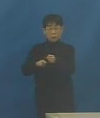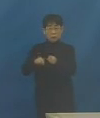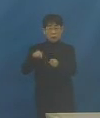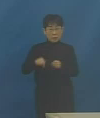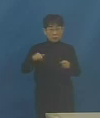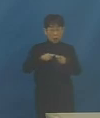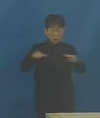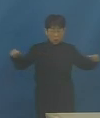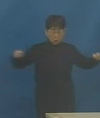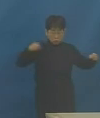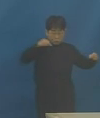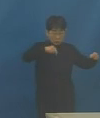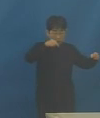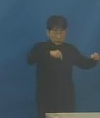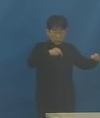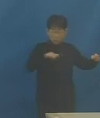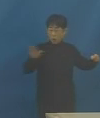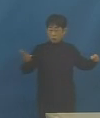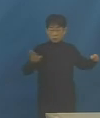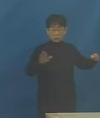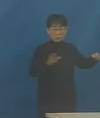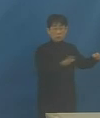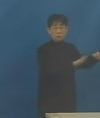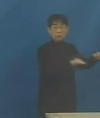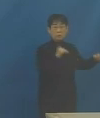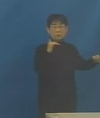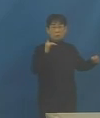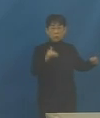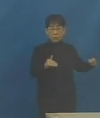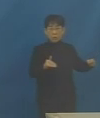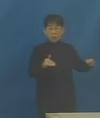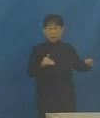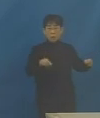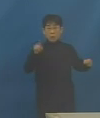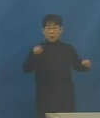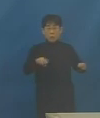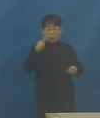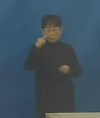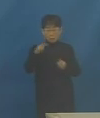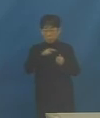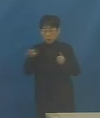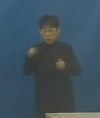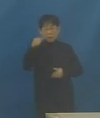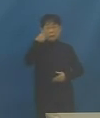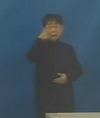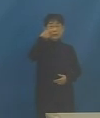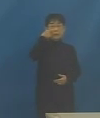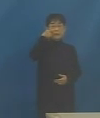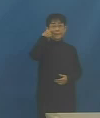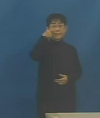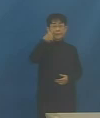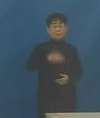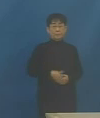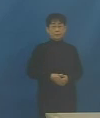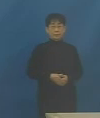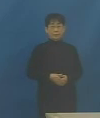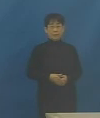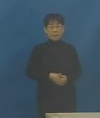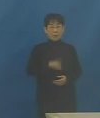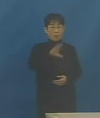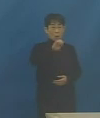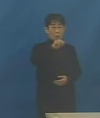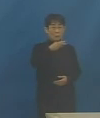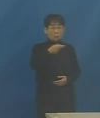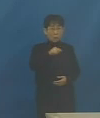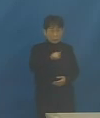一定程度あるということはこれは無視すべきでない事実であろうかと思いますomicron カーブに隠れがちであります